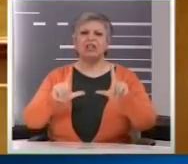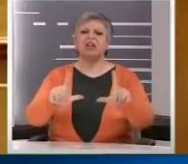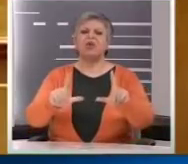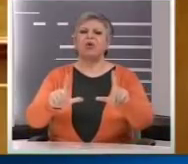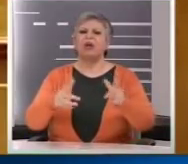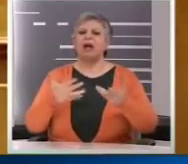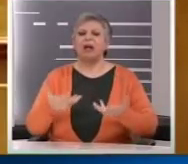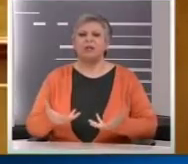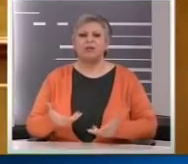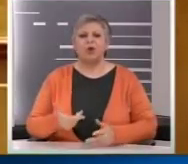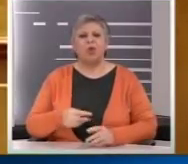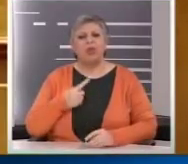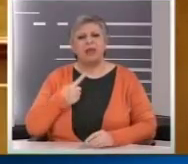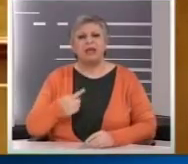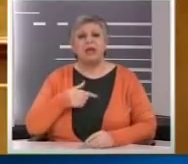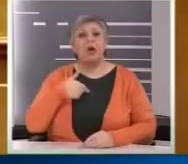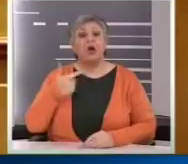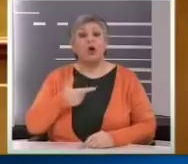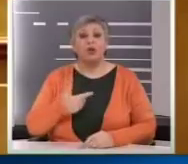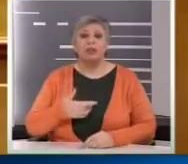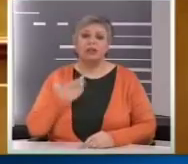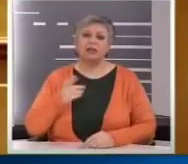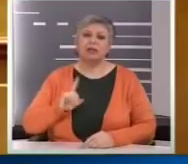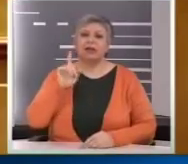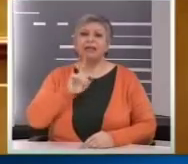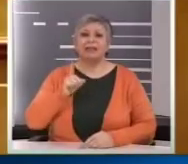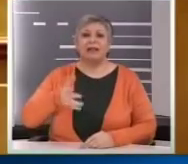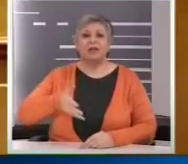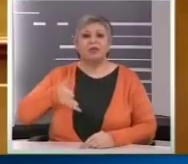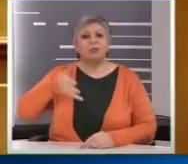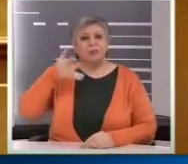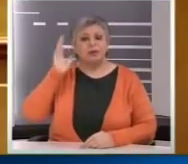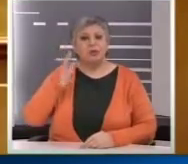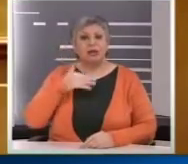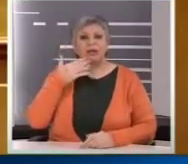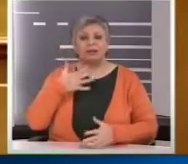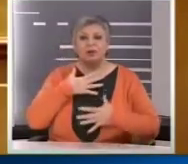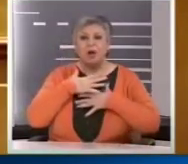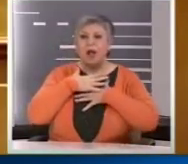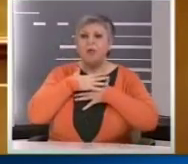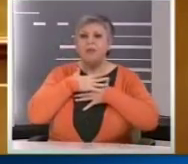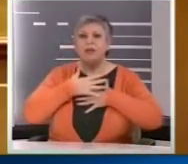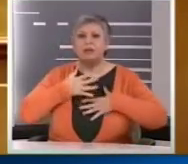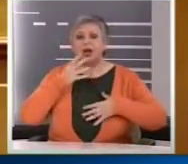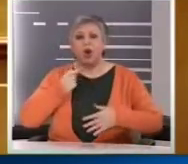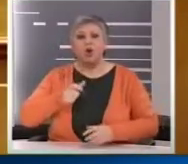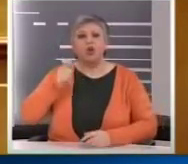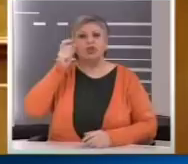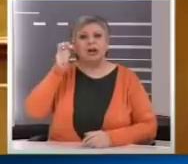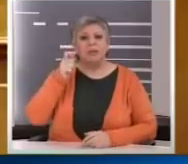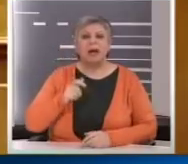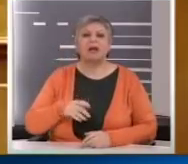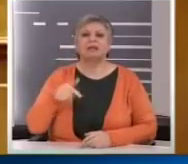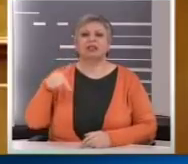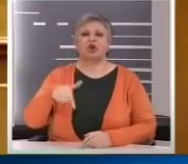κεφαλοκλείδωμα υπέστη ο κύριος Μητσοτάκης από τον κύριο Σαμαρά και τον κύριο Γεωργιάδη προκειμένου σε μία επίδειξη